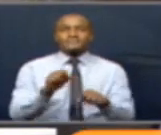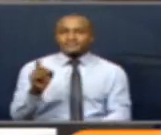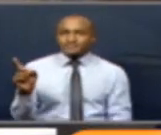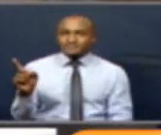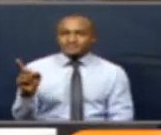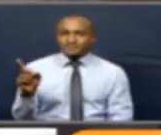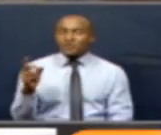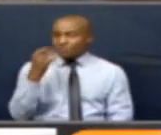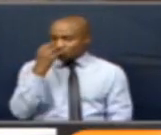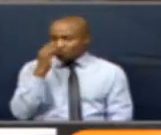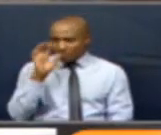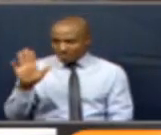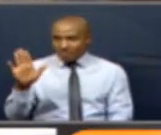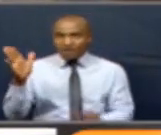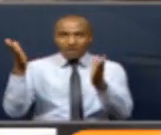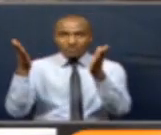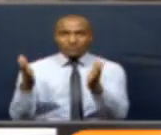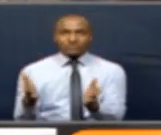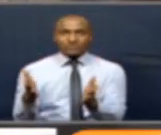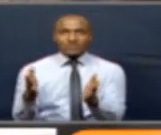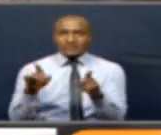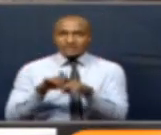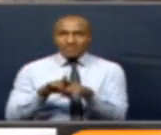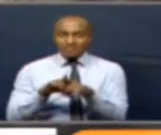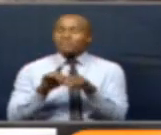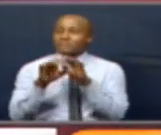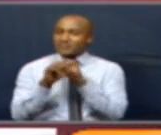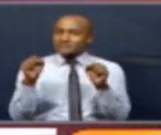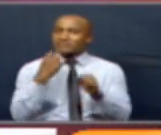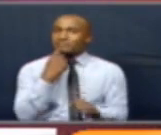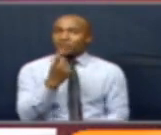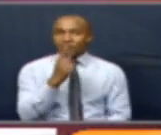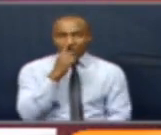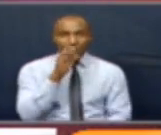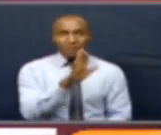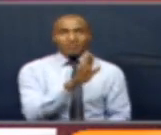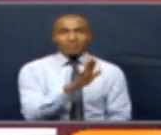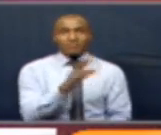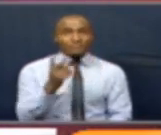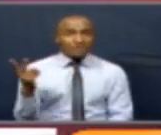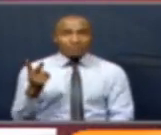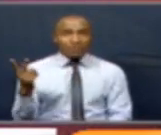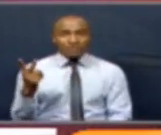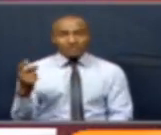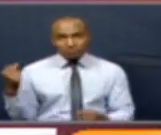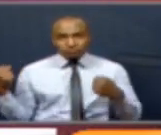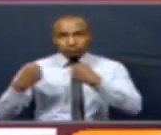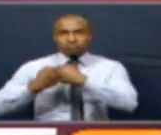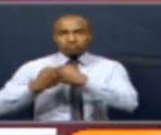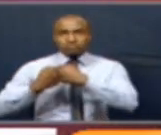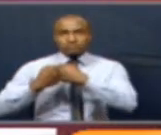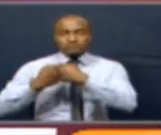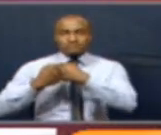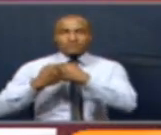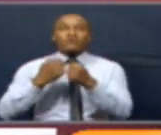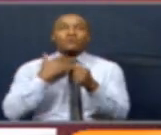William Ruto na pia ni nyumbani kwa rais wa pili wa nchi kwa miaka 24. Wapinzani wawili wamejitokeza kuonyesha ubabe wao katika kivumbi cha